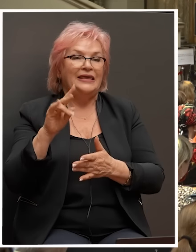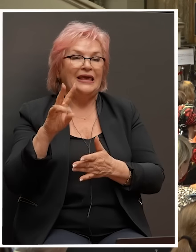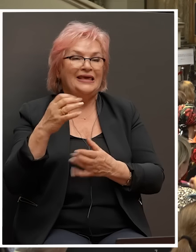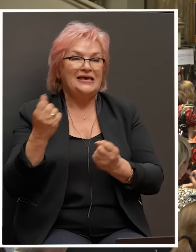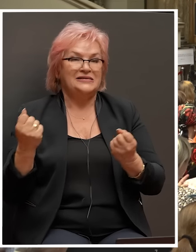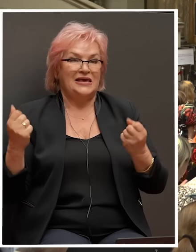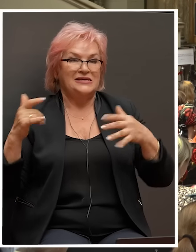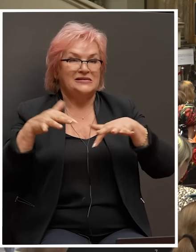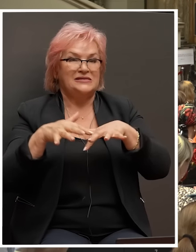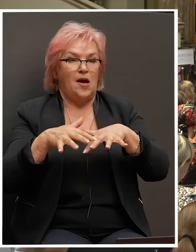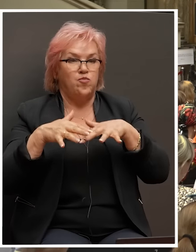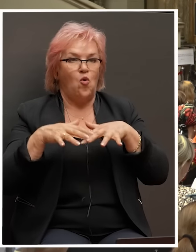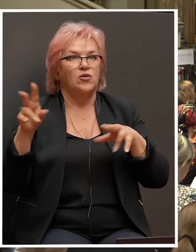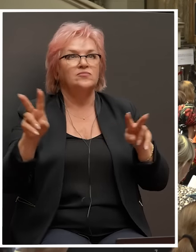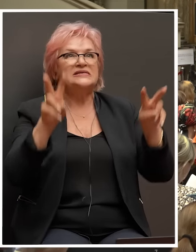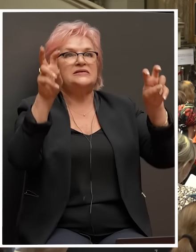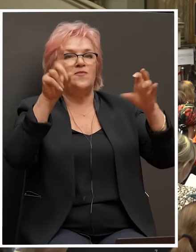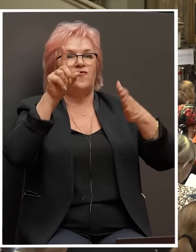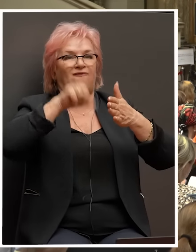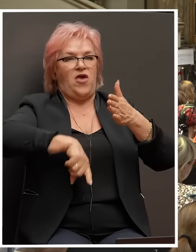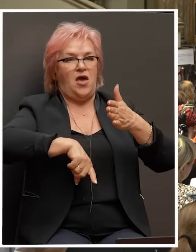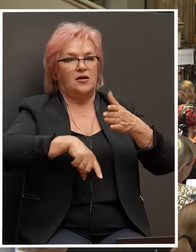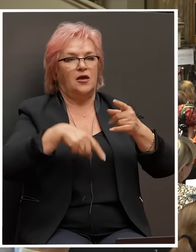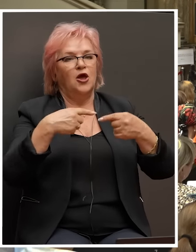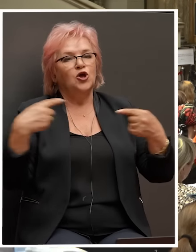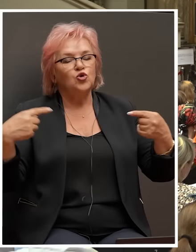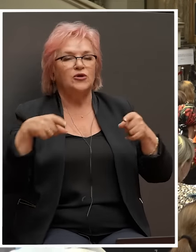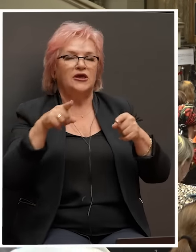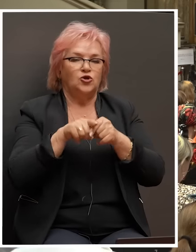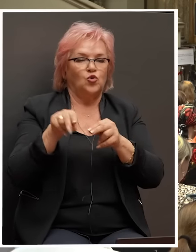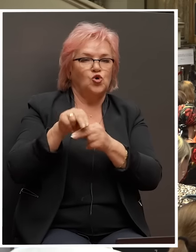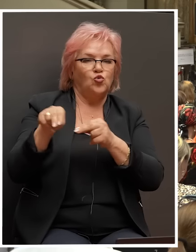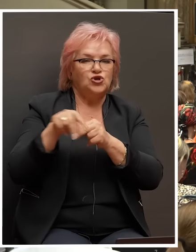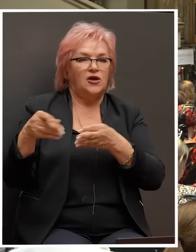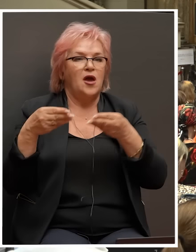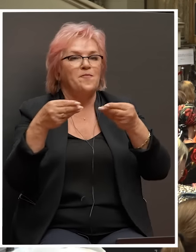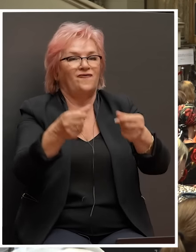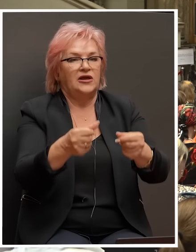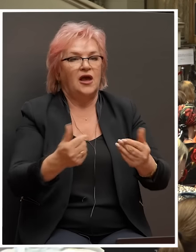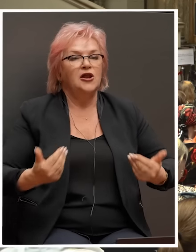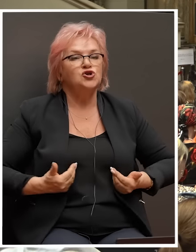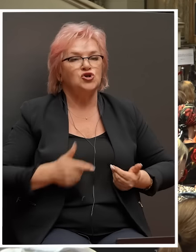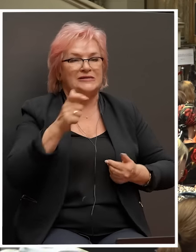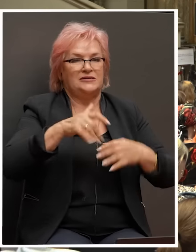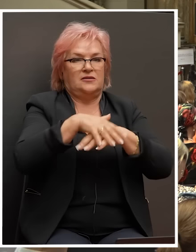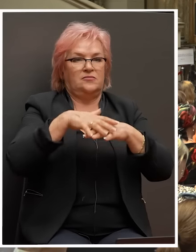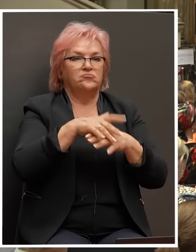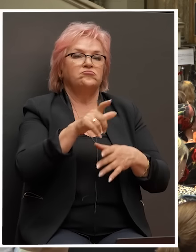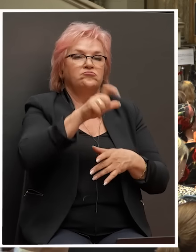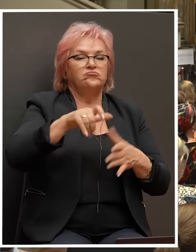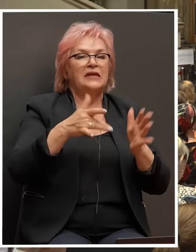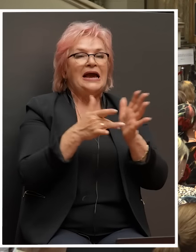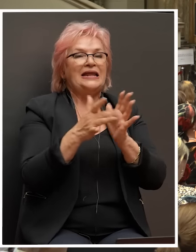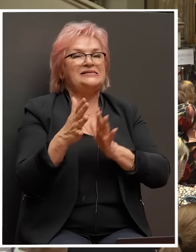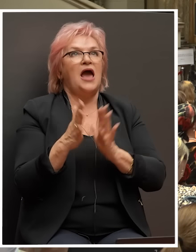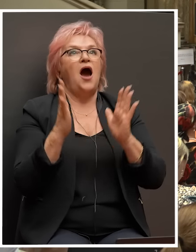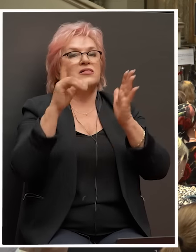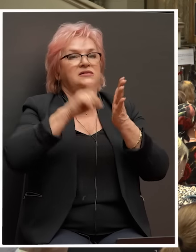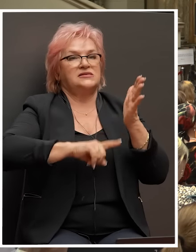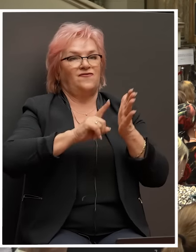соборе в виде символа веры и других догматов, которые так или иначе повлияли на жизнь христианства. А Рим